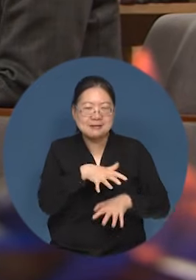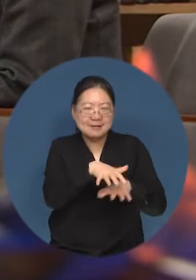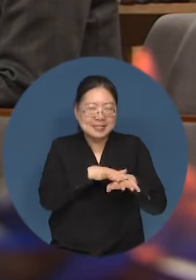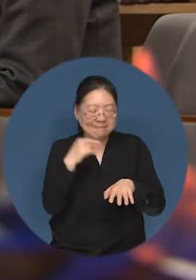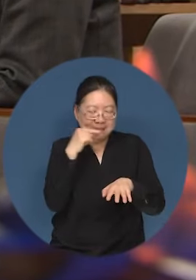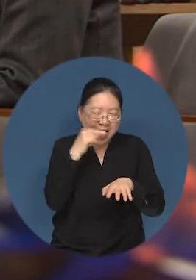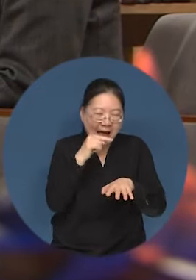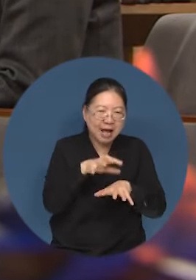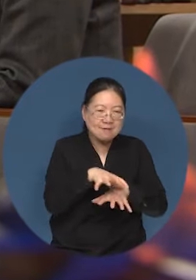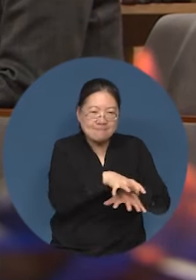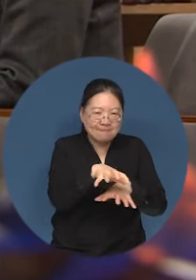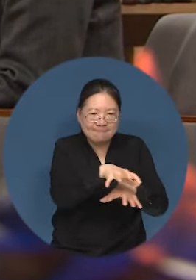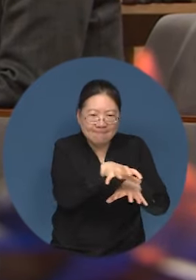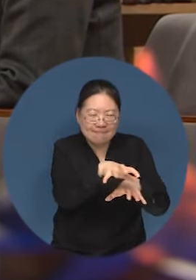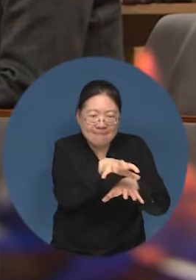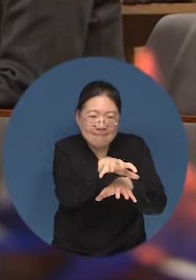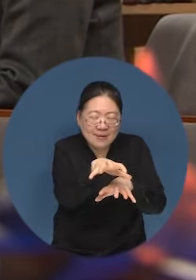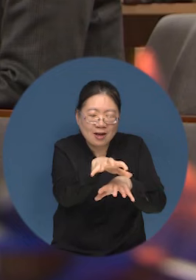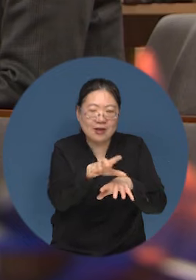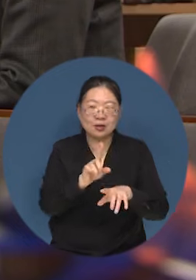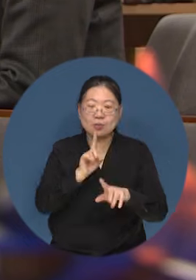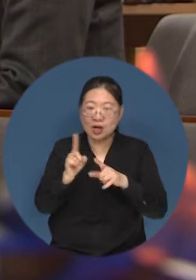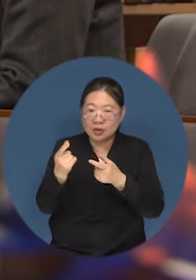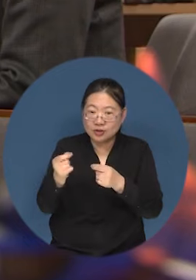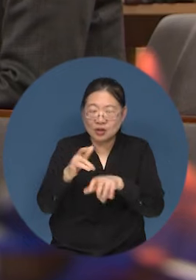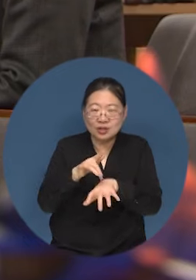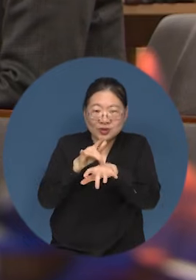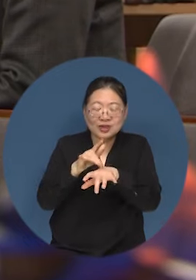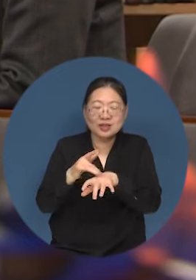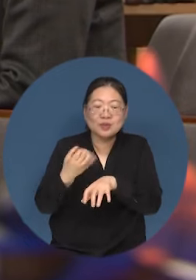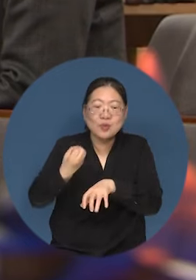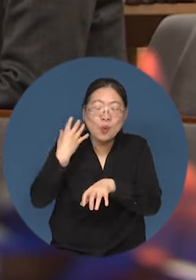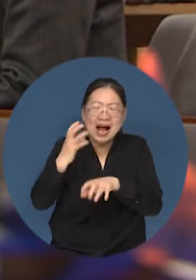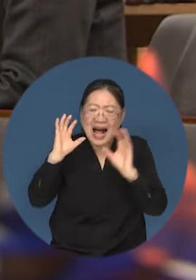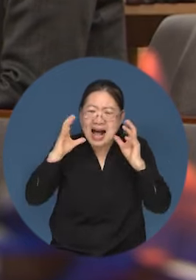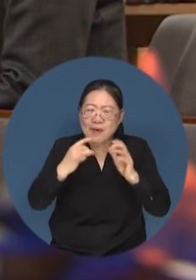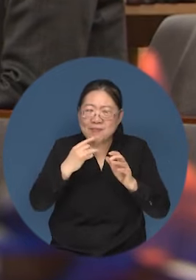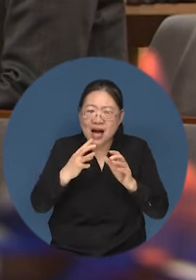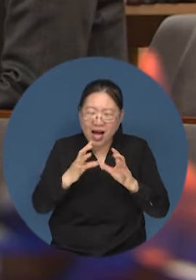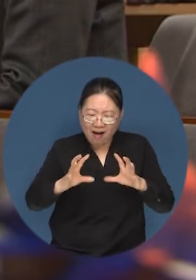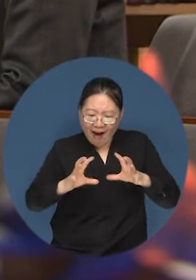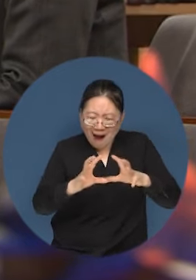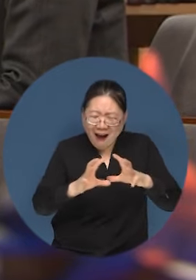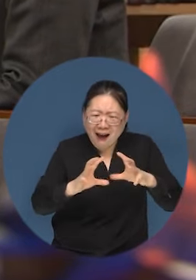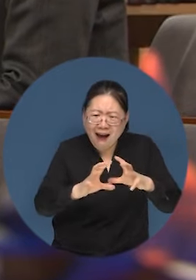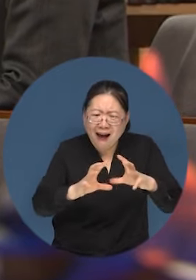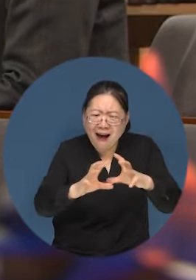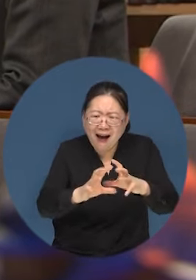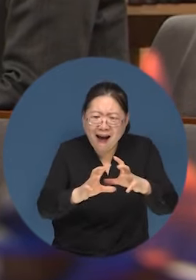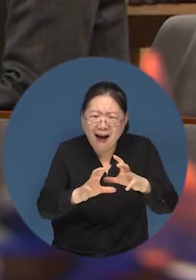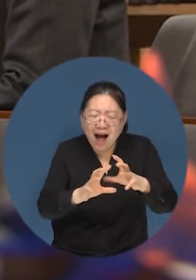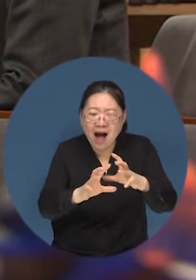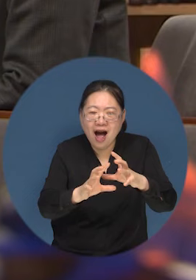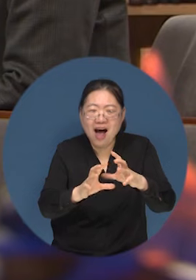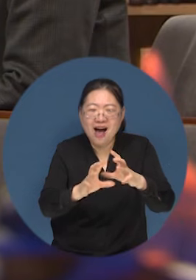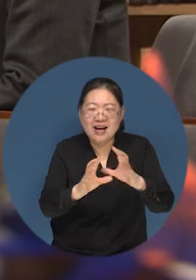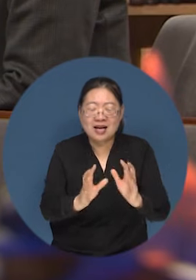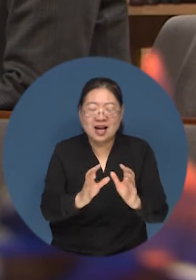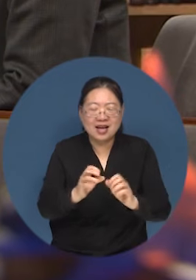움직이더라고요. 조직적으로 움직이면서 말씀하신 귀신고래의 그 새끼들만 한쪽으로 몰고 뭐 해가지고